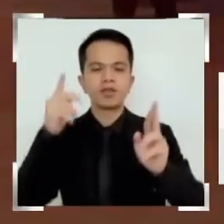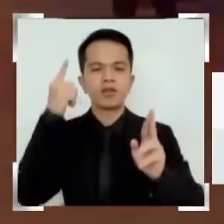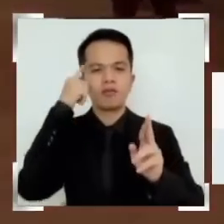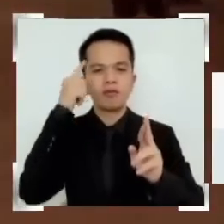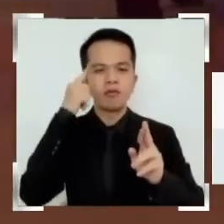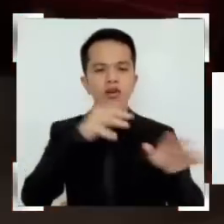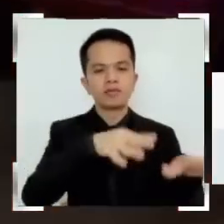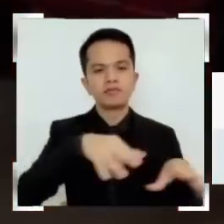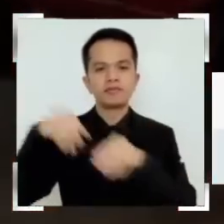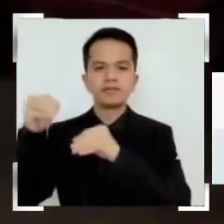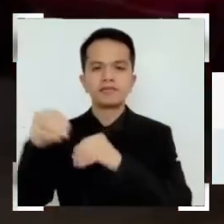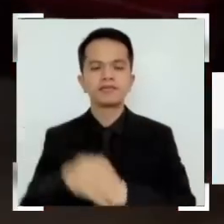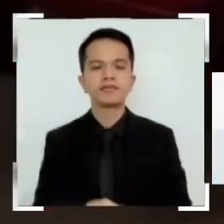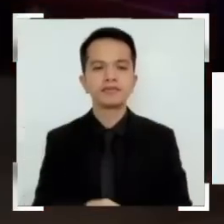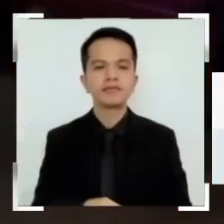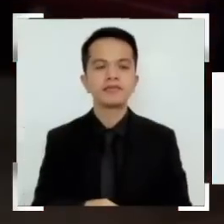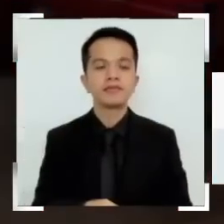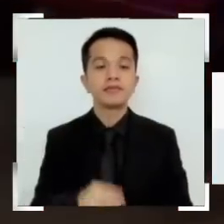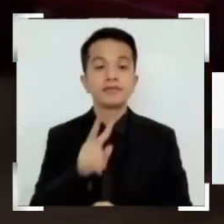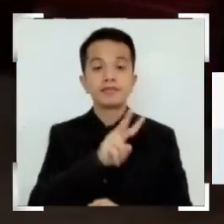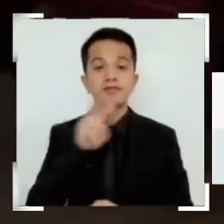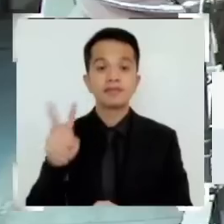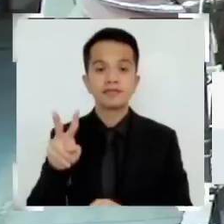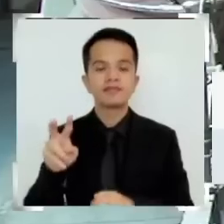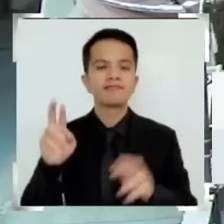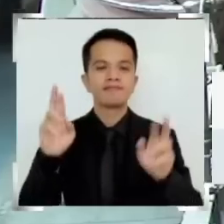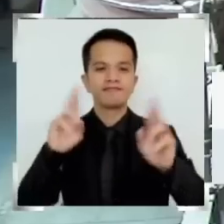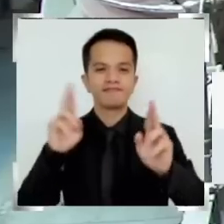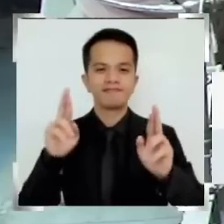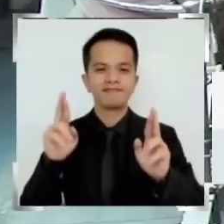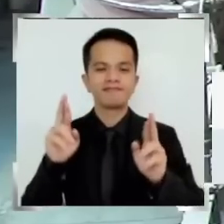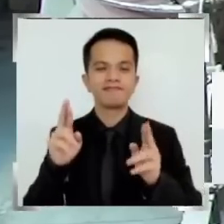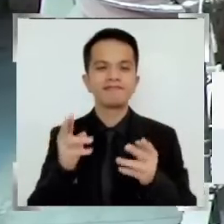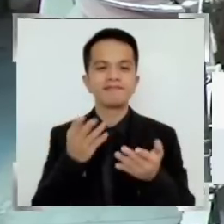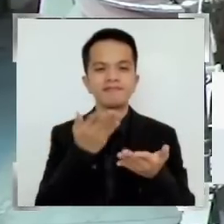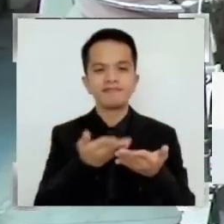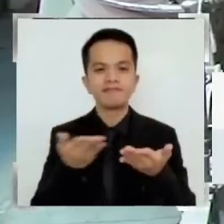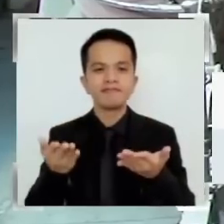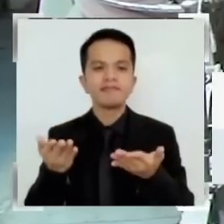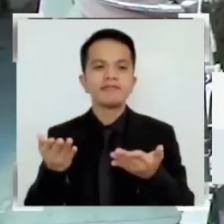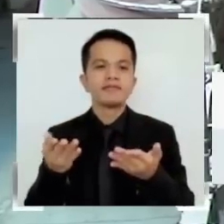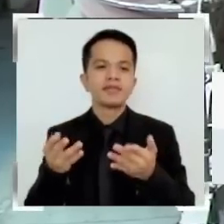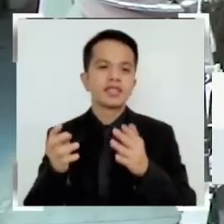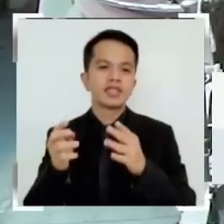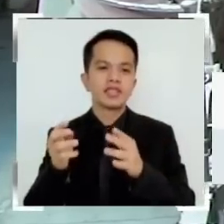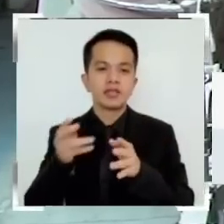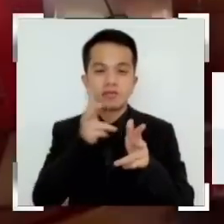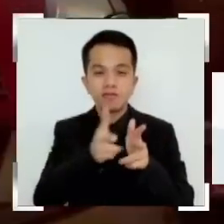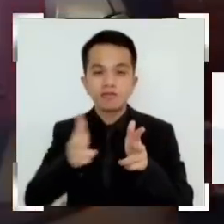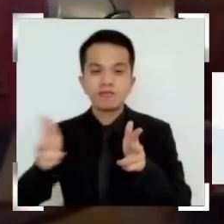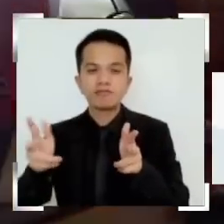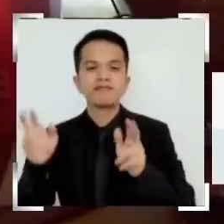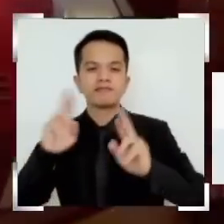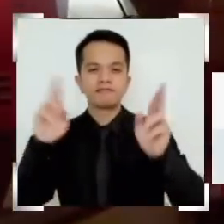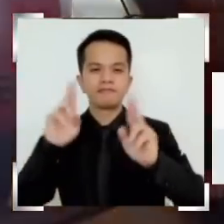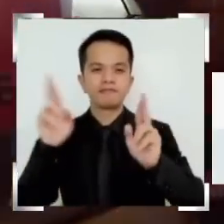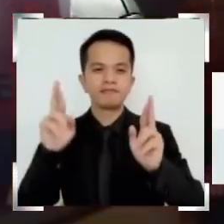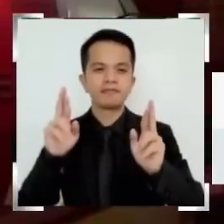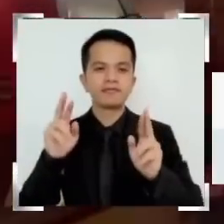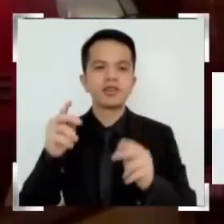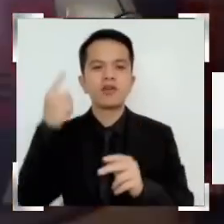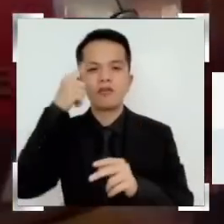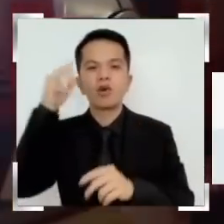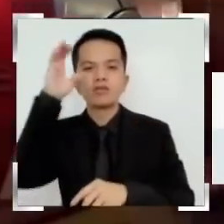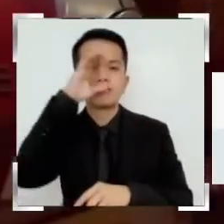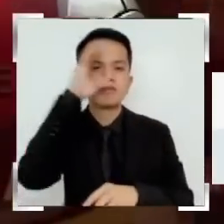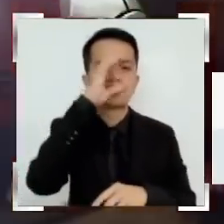City naman, nakaporma na ang lahat ng kakailanganin sakaling magsagawa ng search and rescue operation sa lungsod. Ang kanilang bagong